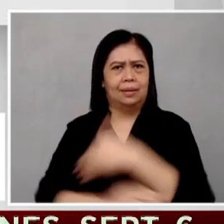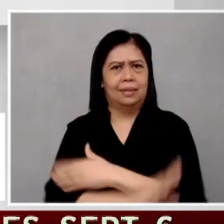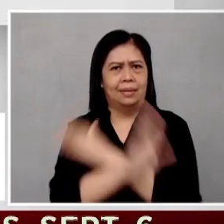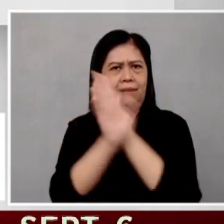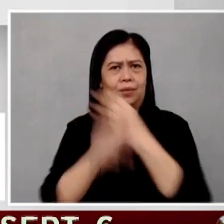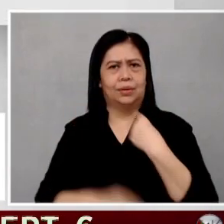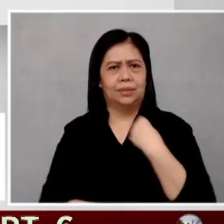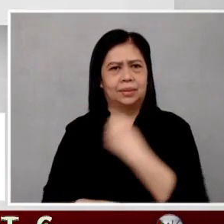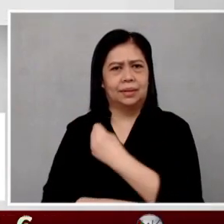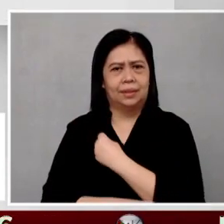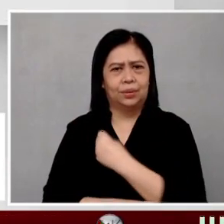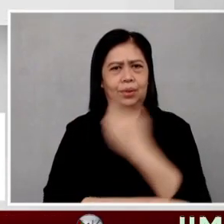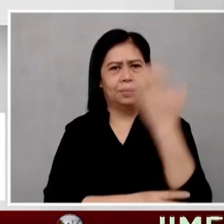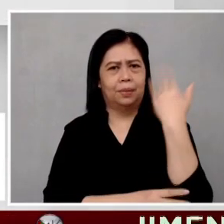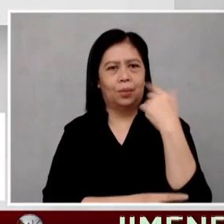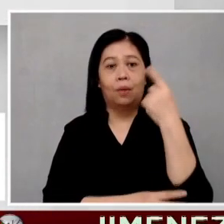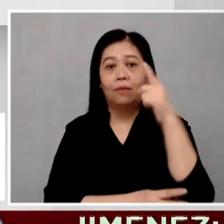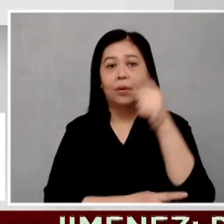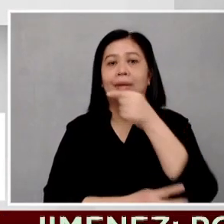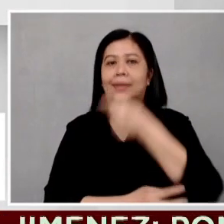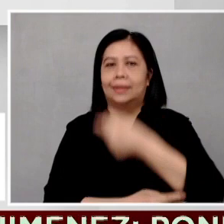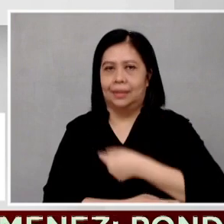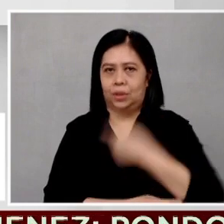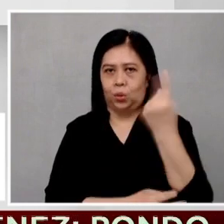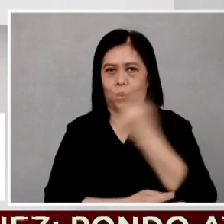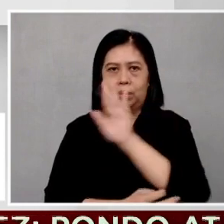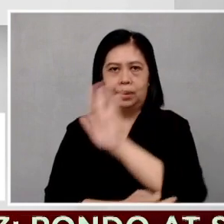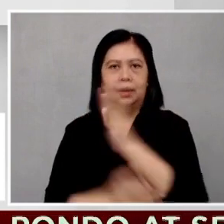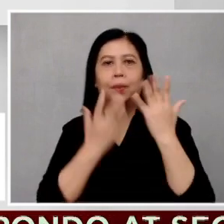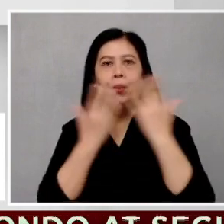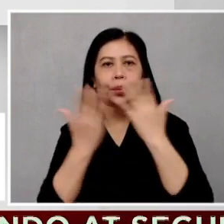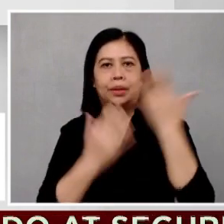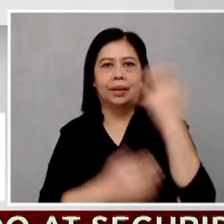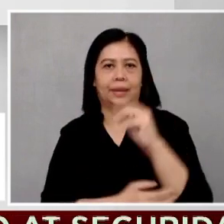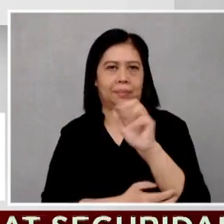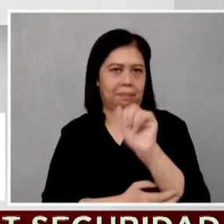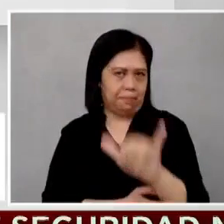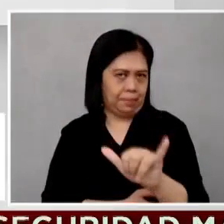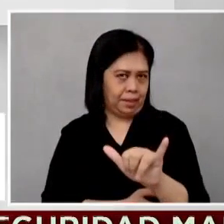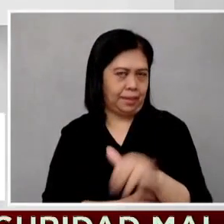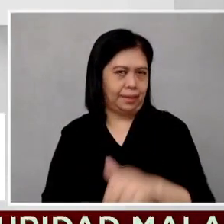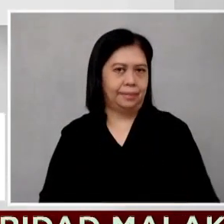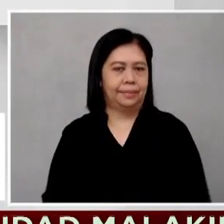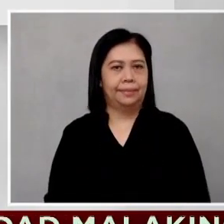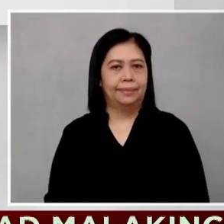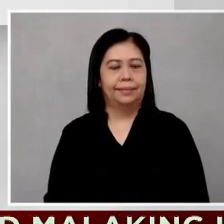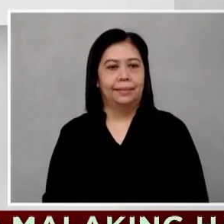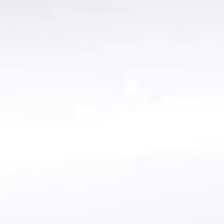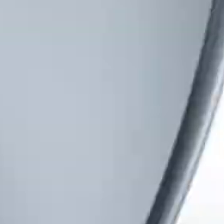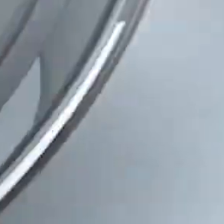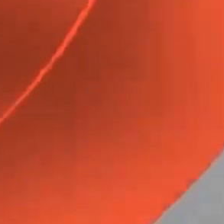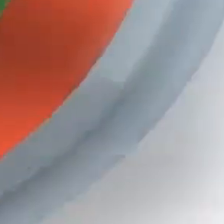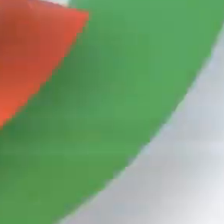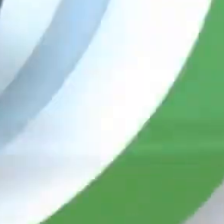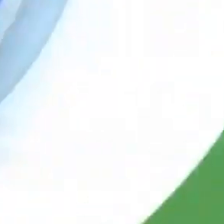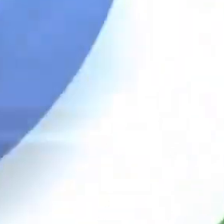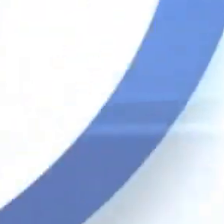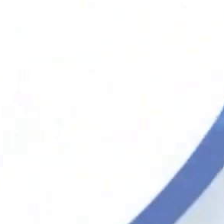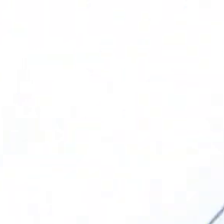Aimee at ito ay para batiin siya sa kanyang kaarawan noong Mayo. Pia Gutierrez, ABS-CBN News.